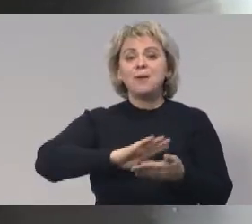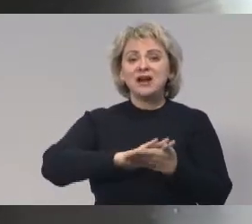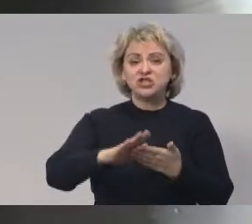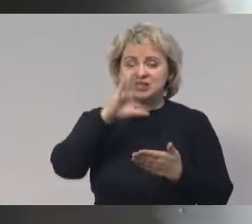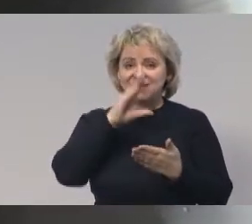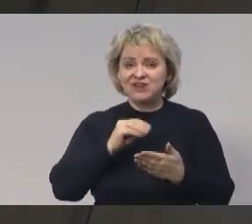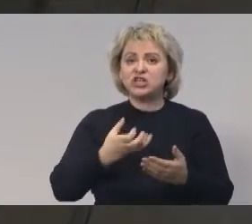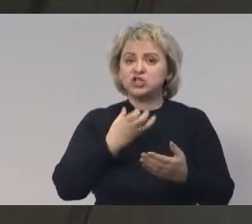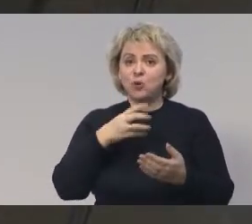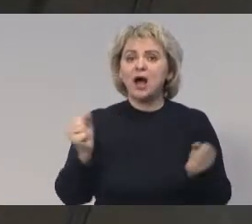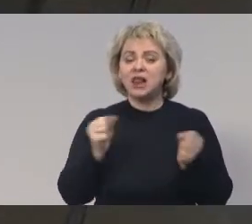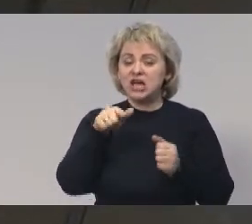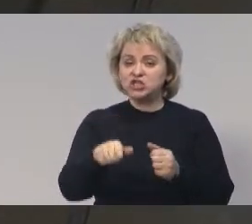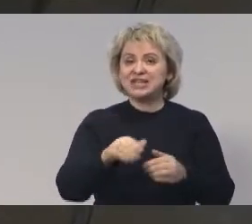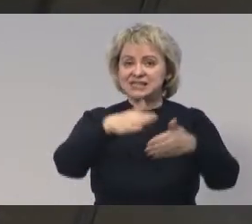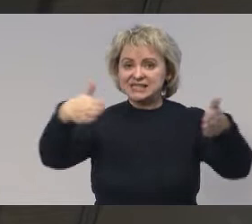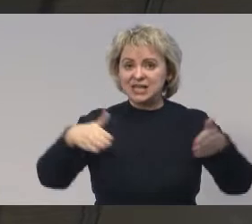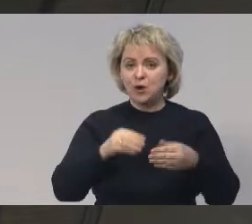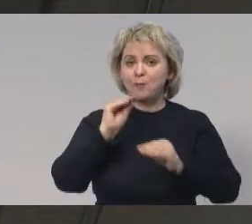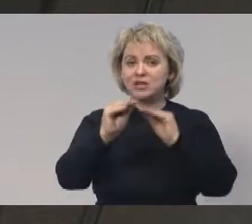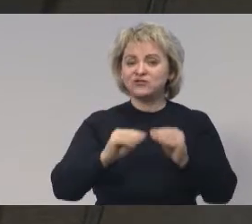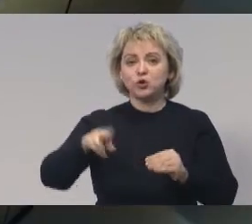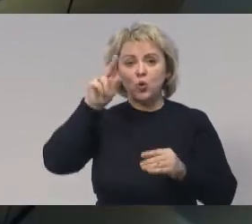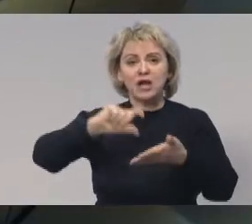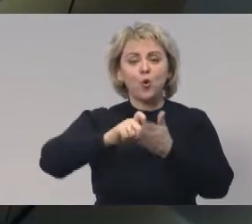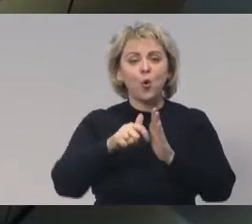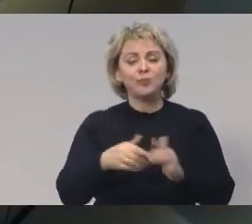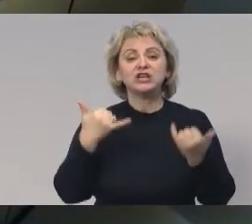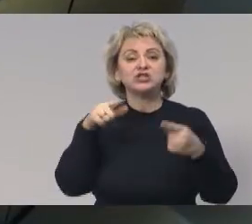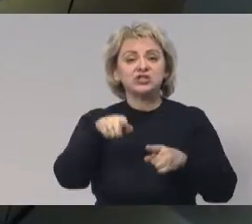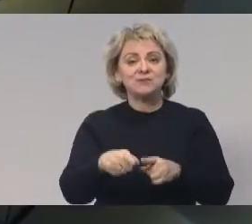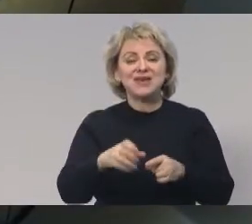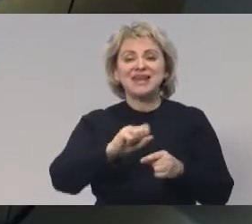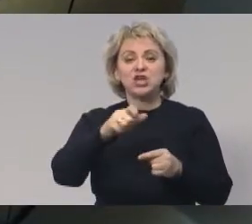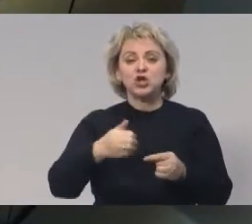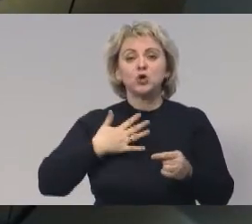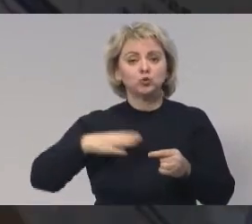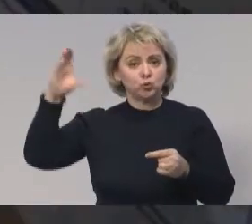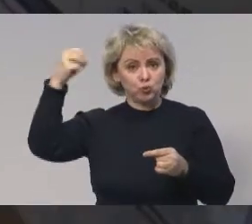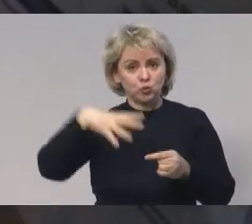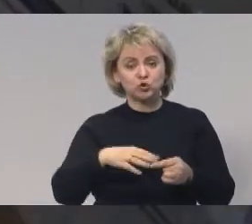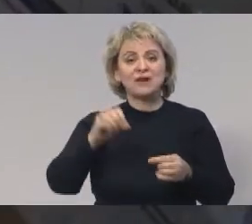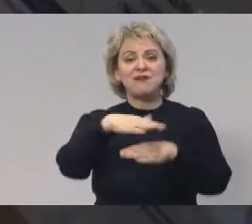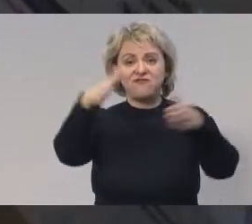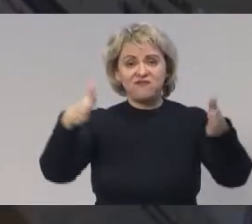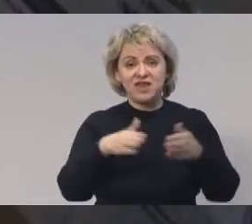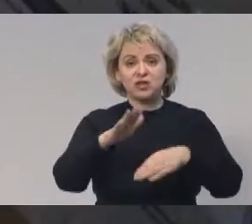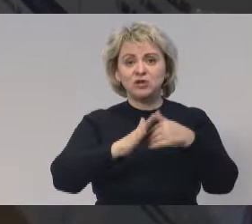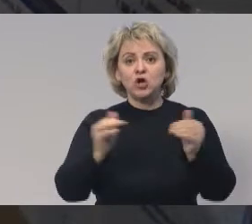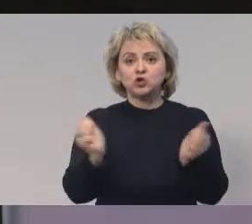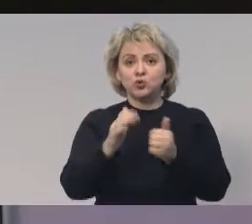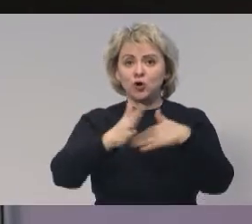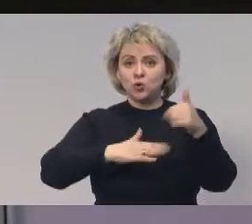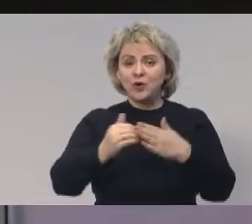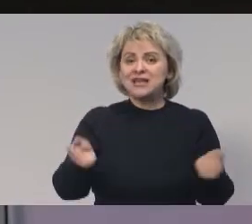с подогревом и охлаждением. Сенсорная панель, туалетная комната, теперь с гигиеническим душем встроена. встроенным феном для рук и даже